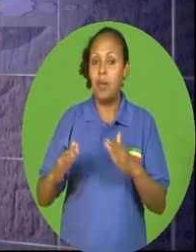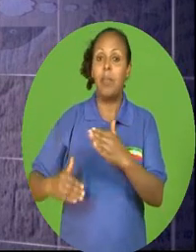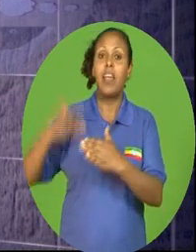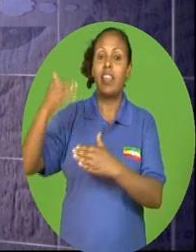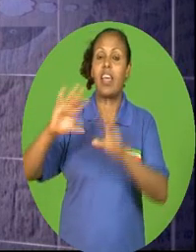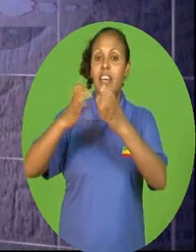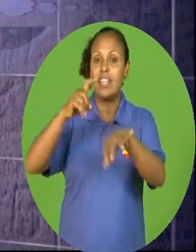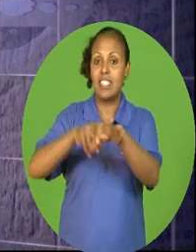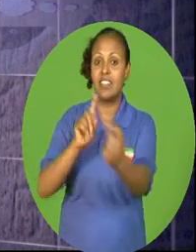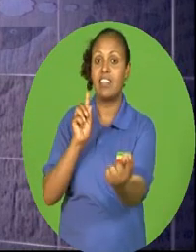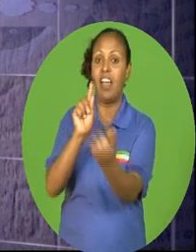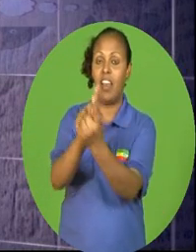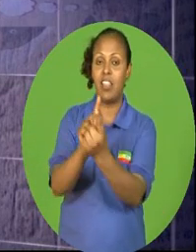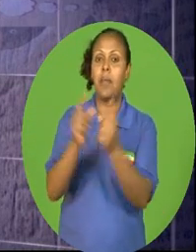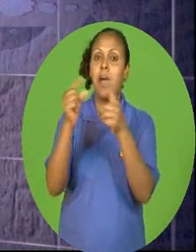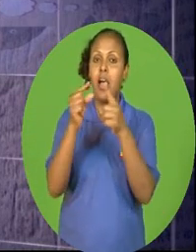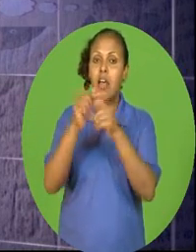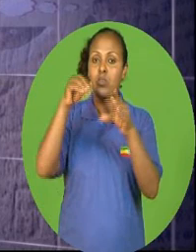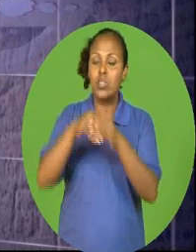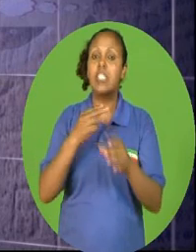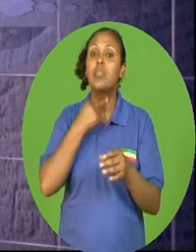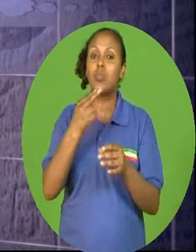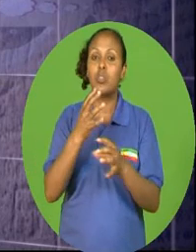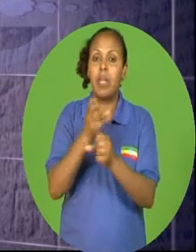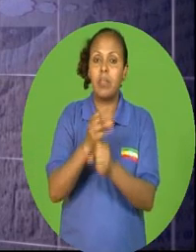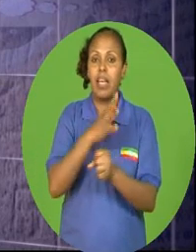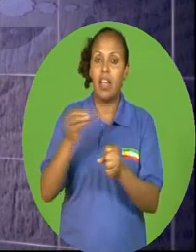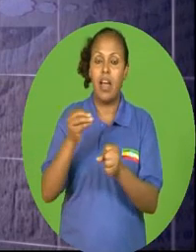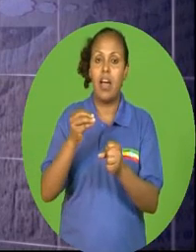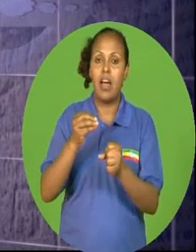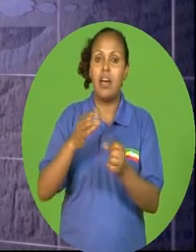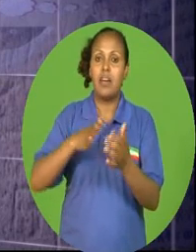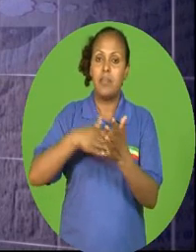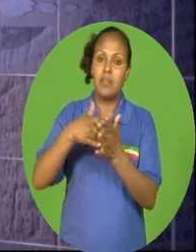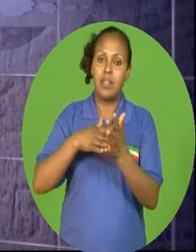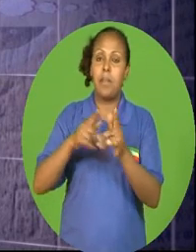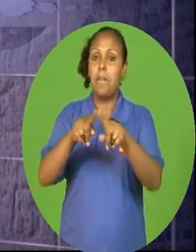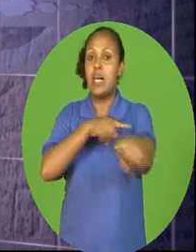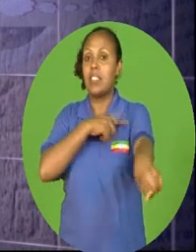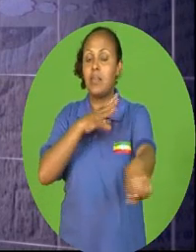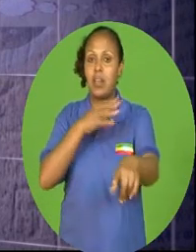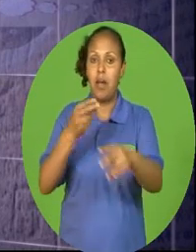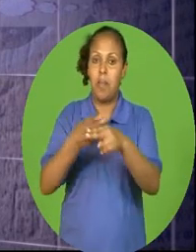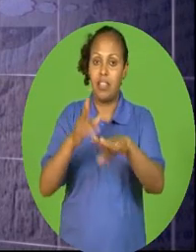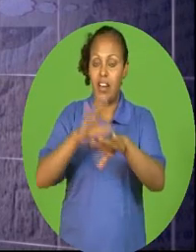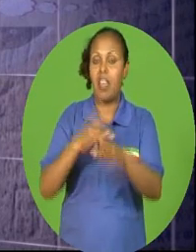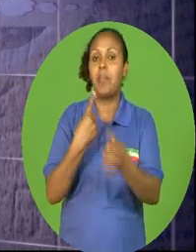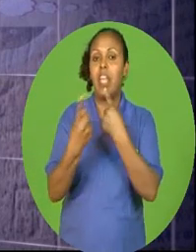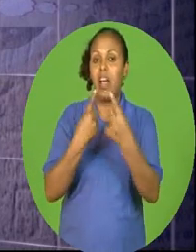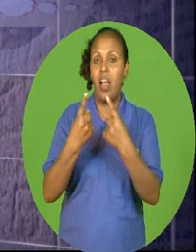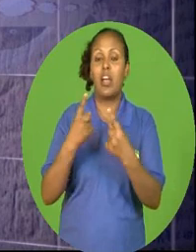ተምራችኋል። በቀጣዩ ክፍለ ጊዜ ስንገናኝ በቃላት ውስጥ የድምጾች መጥበቅና መላላት መርዘምና ማጠር